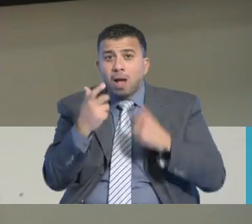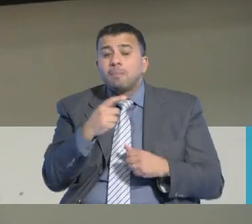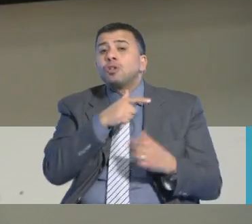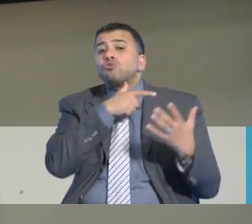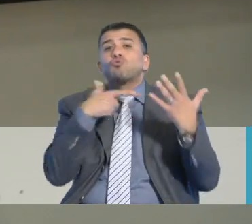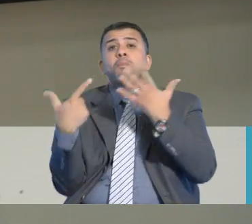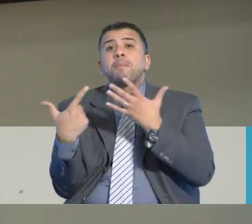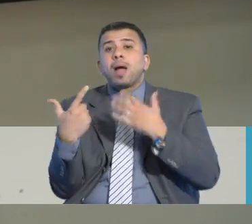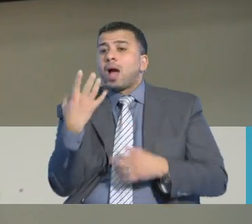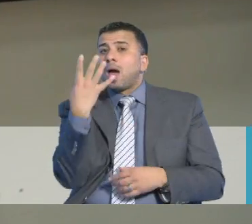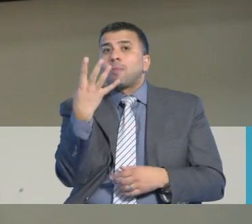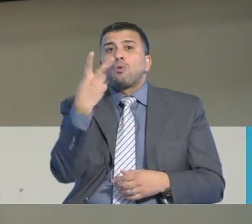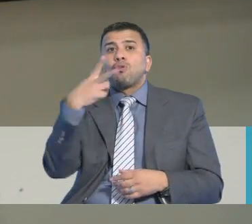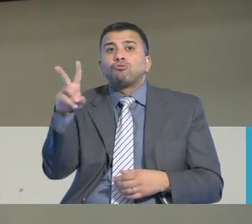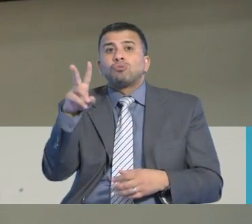تعيين